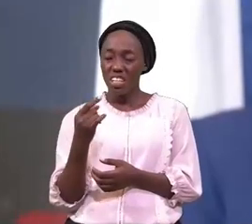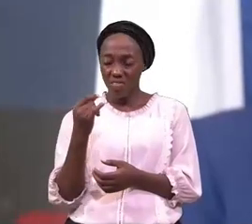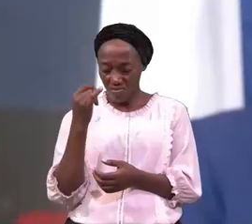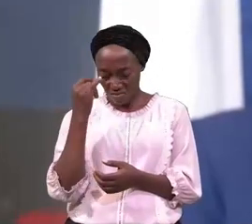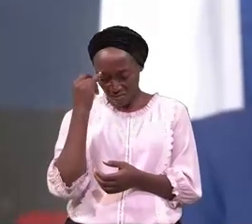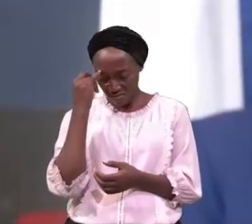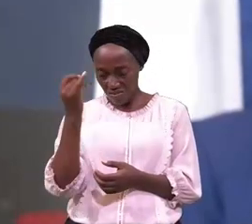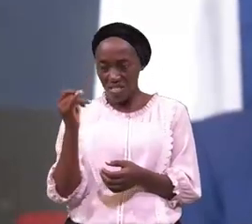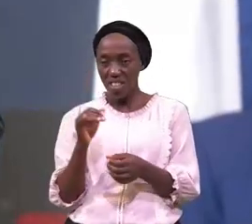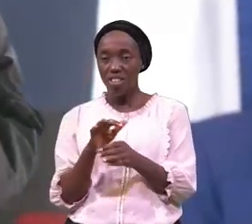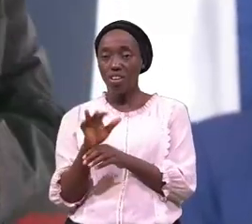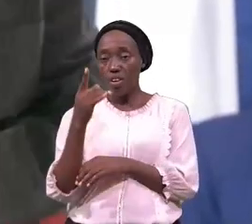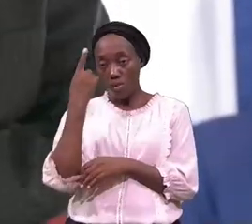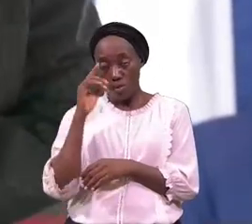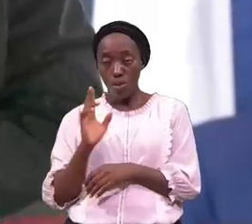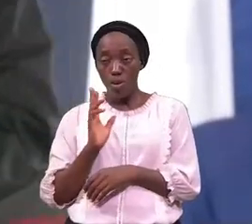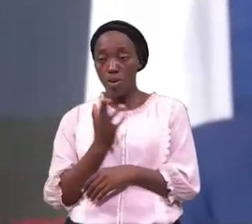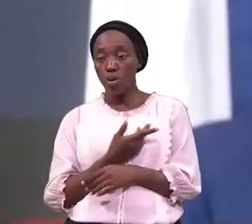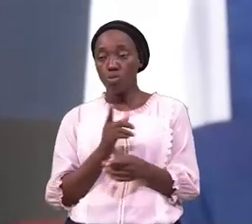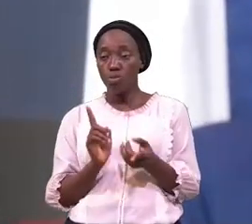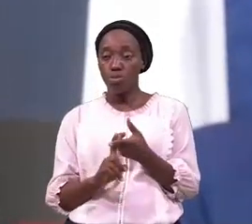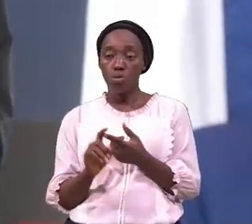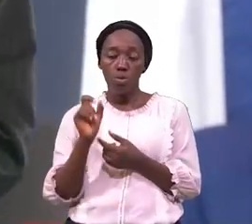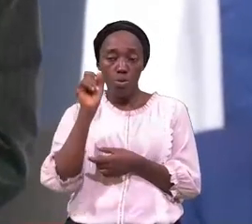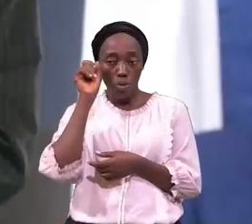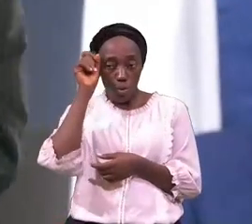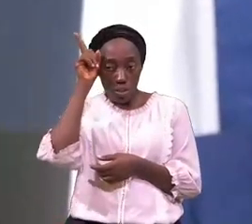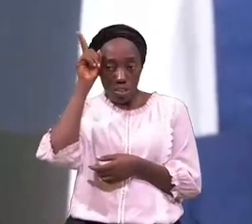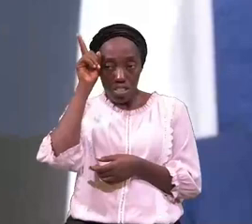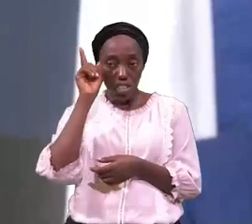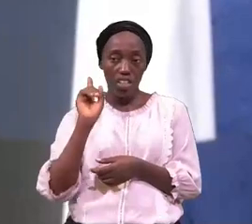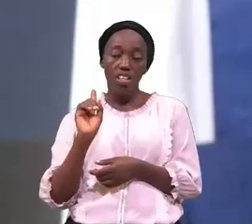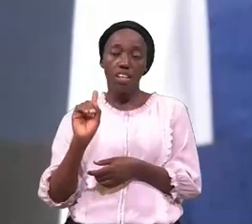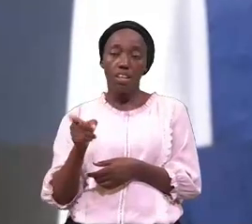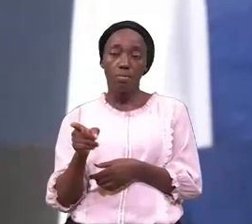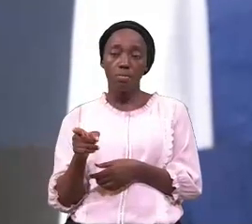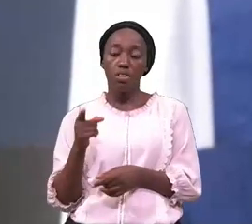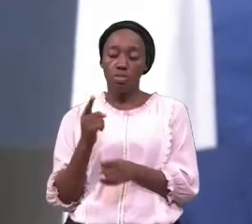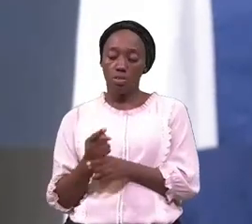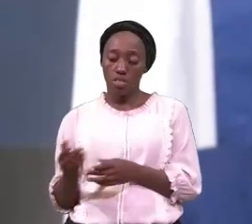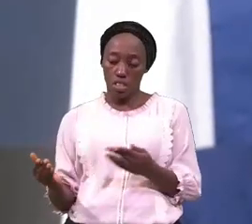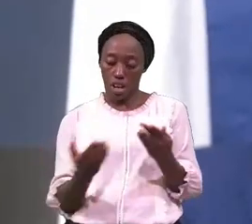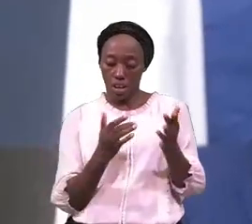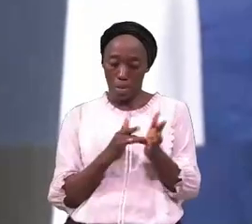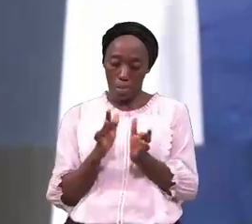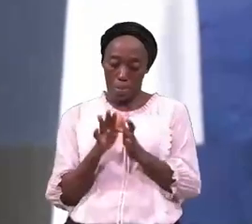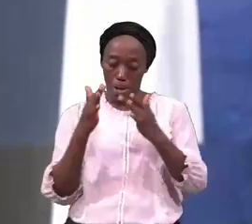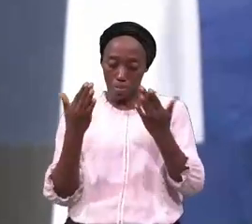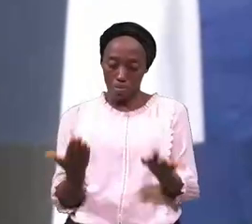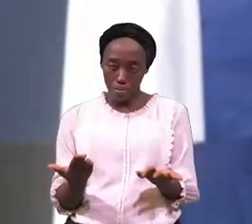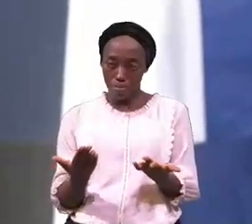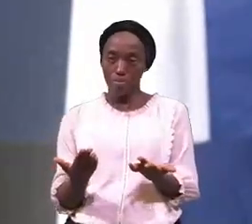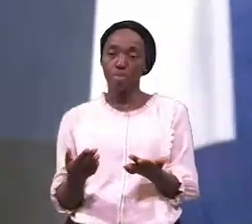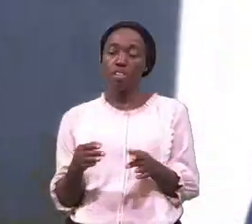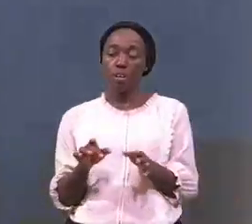Et il n'y a rien qui montre qu'il est même logique pour qu'on le comprenne. Il trimballe la Bible. Il ouvre